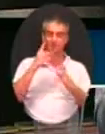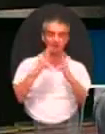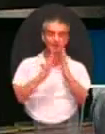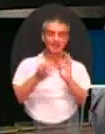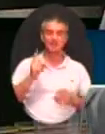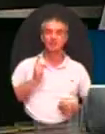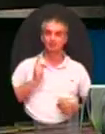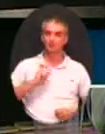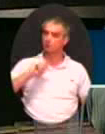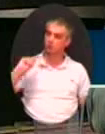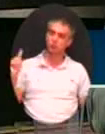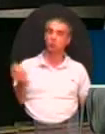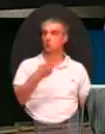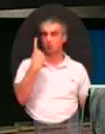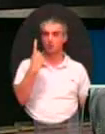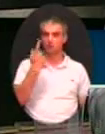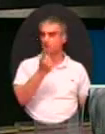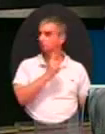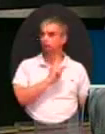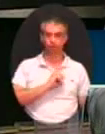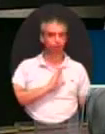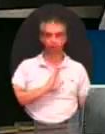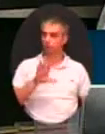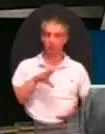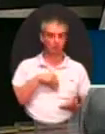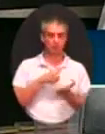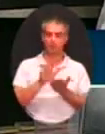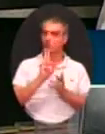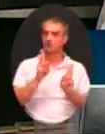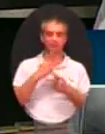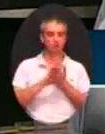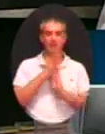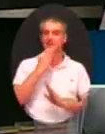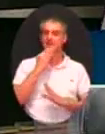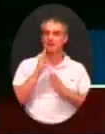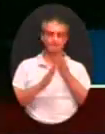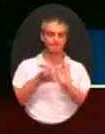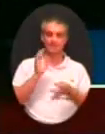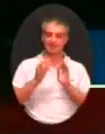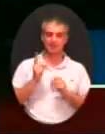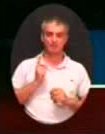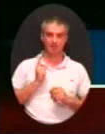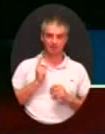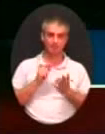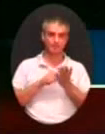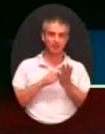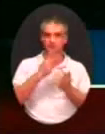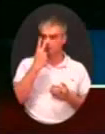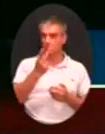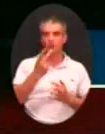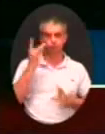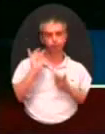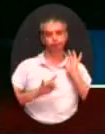והבתי דין הפרטיים כולם לא יקבלו, לא יהיה אפשר להתגייר בבתי דין פרטיים, ולכן את רואה